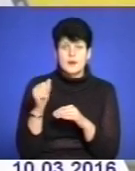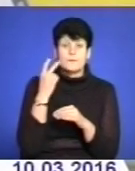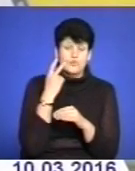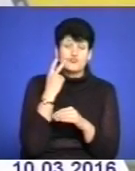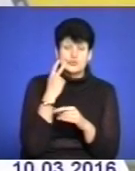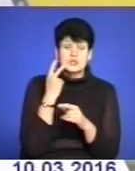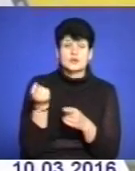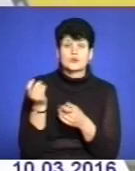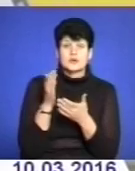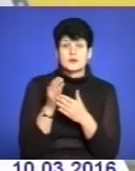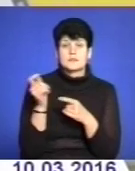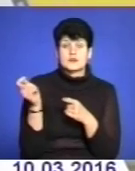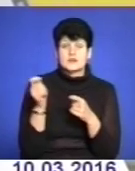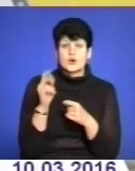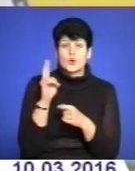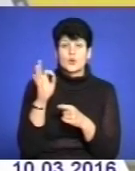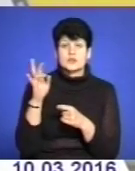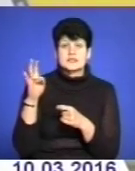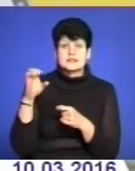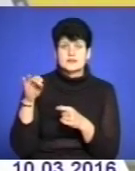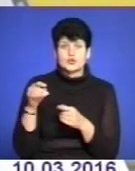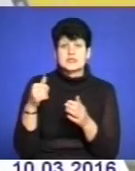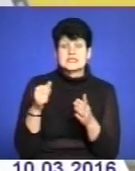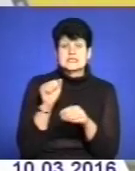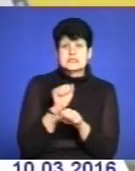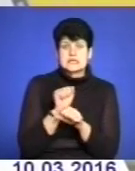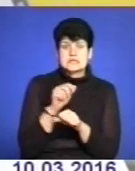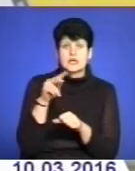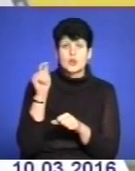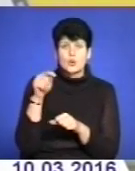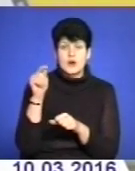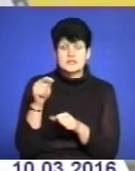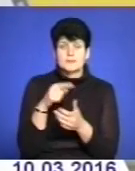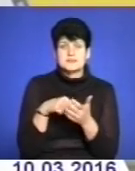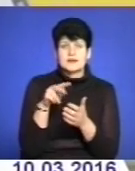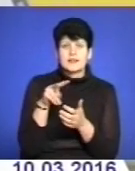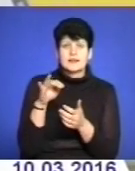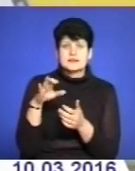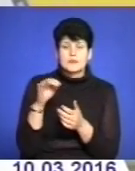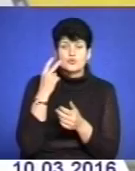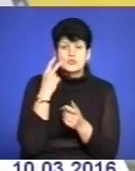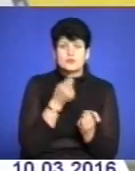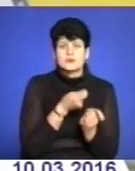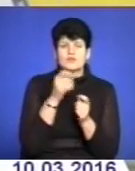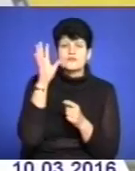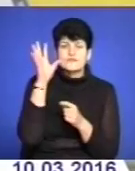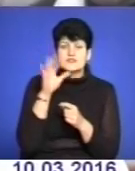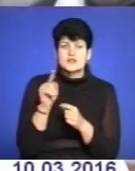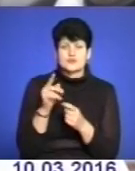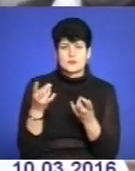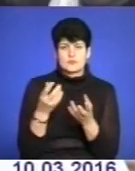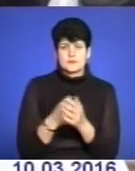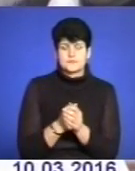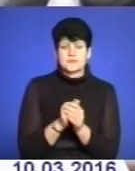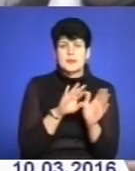як переїжджаючи від Константинівки до Станиці Луганської, наші хлопці стоять в місті Лисичанське, постійно їм доставляємо те, що їм все необхідне.